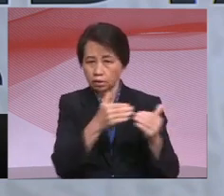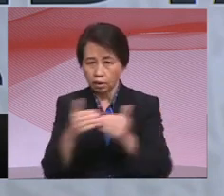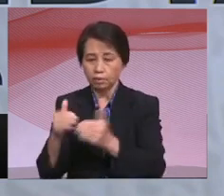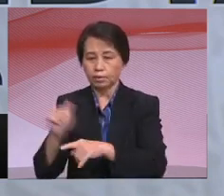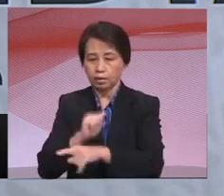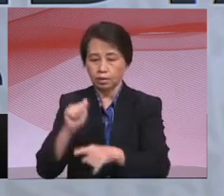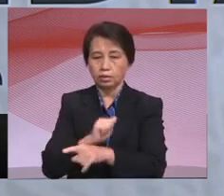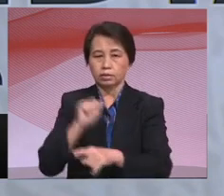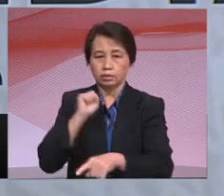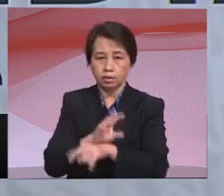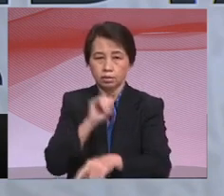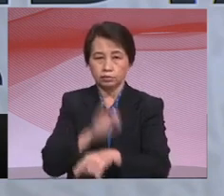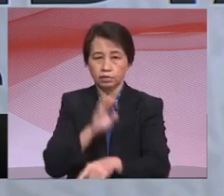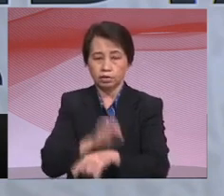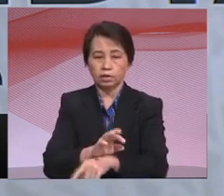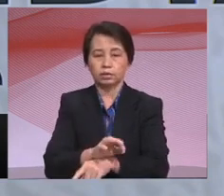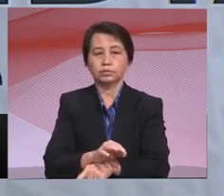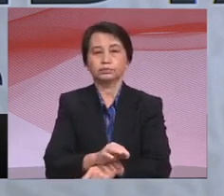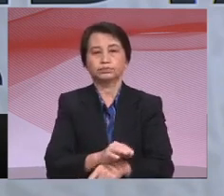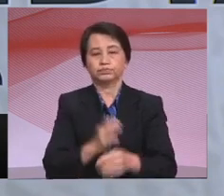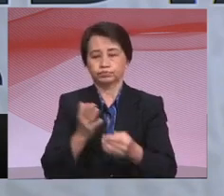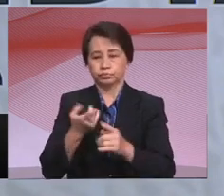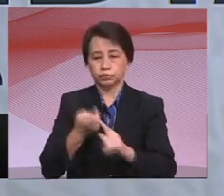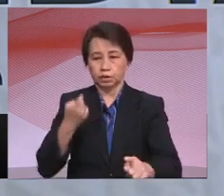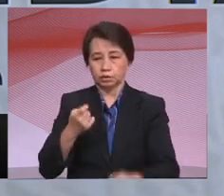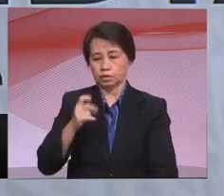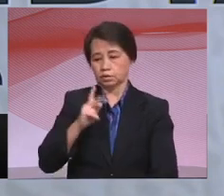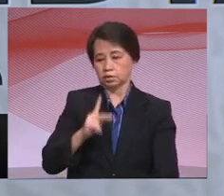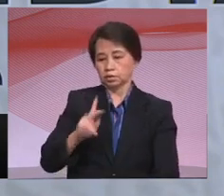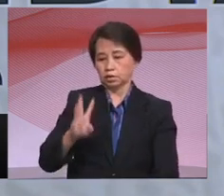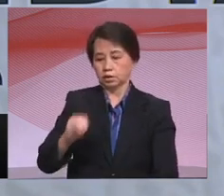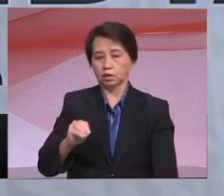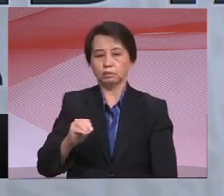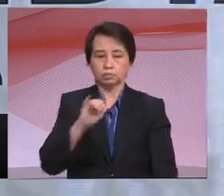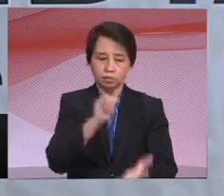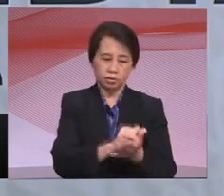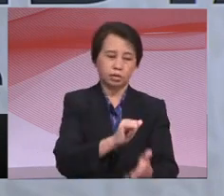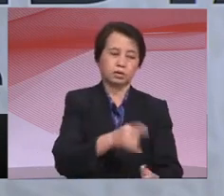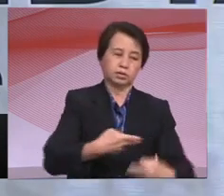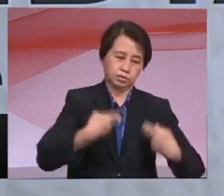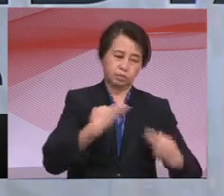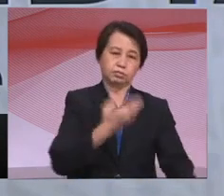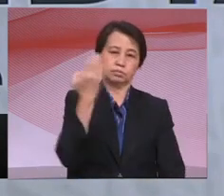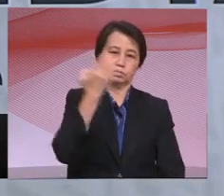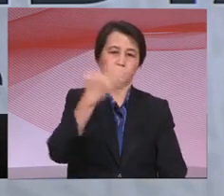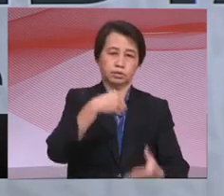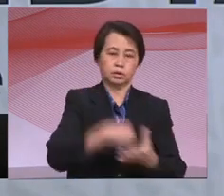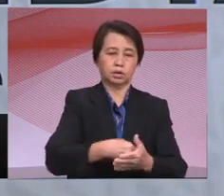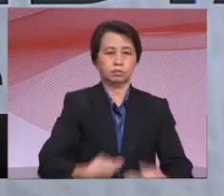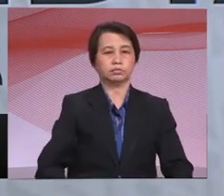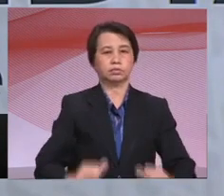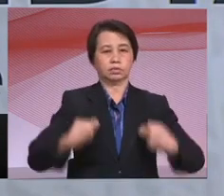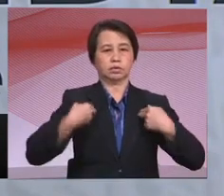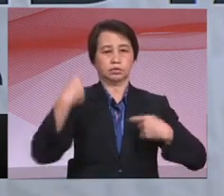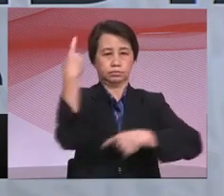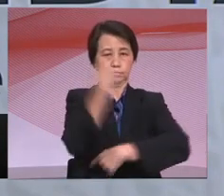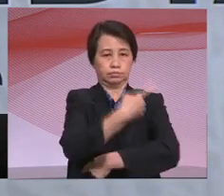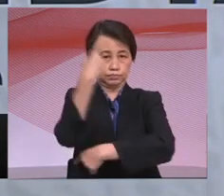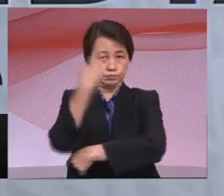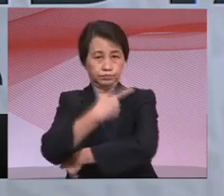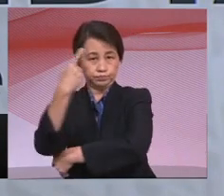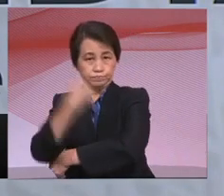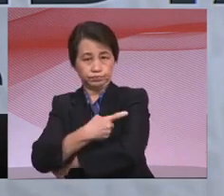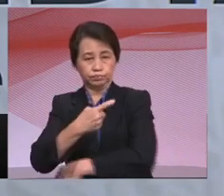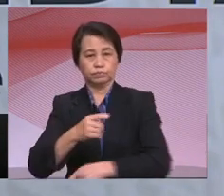amalkan nasihat-nasihat yang diberikan oleh kementerian sebagai satu kebiasaan baru dalam kehidupan harian.